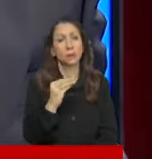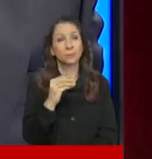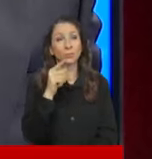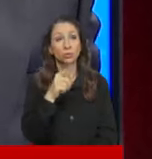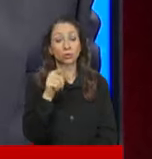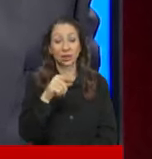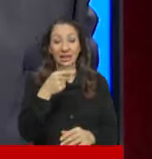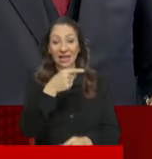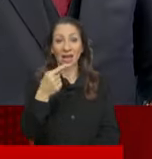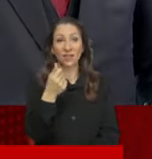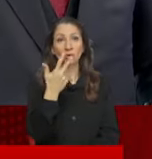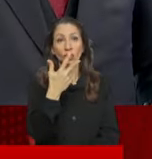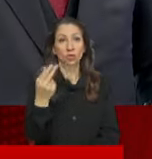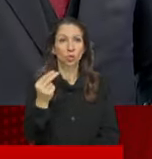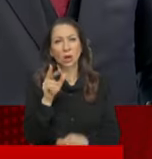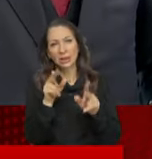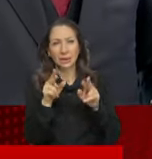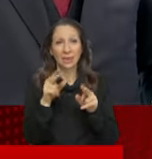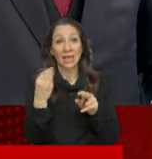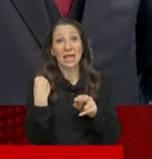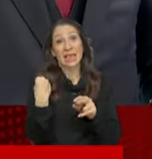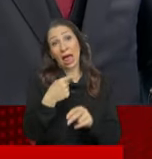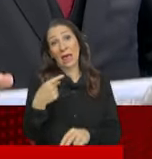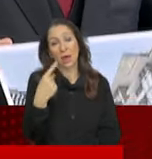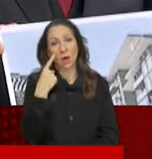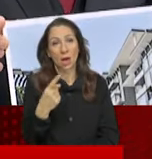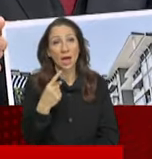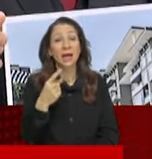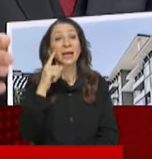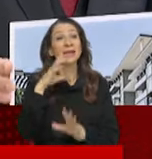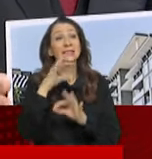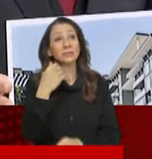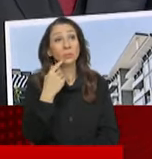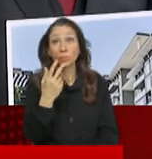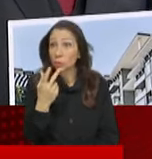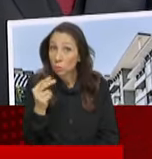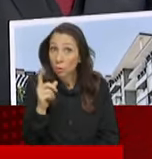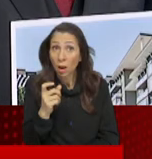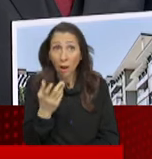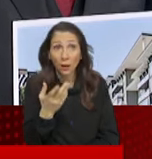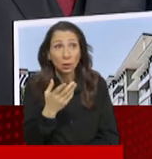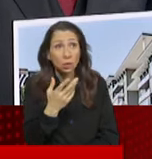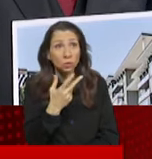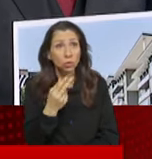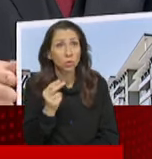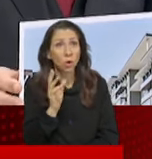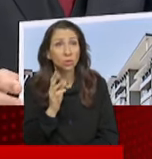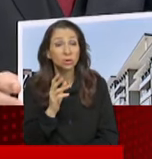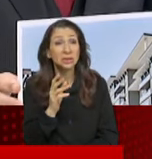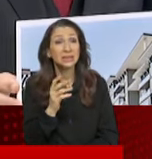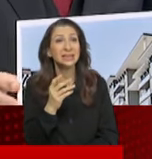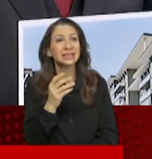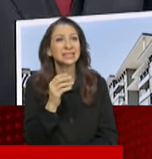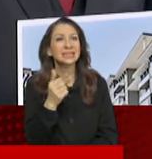Burada şu anda daire fiyatları 3 milyon lira civarında yeni daire fiyatları vatandaşımıza diyoruz ki evet evet hepiz o kadar 3 milyon Çünkü